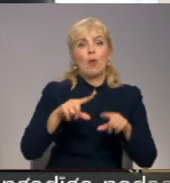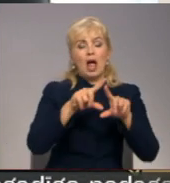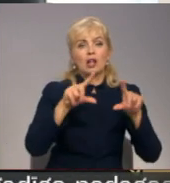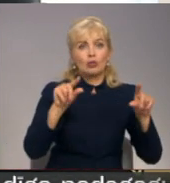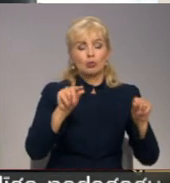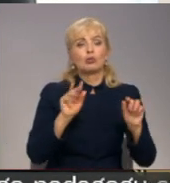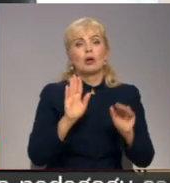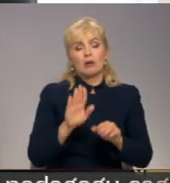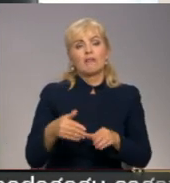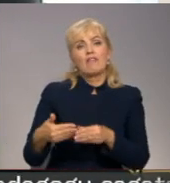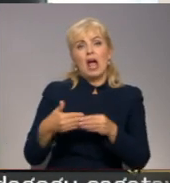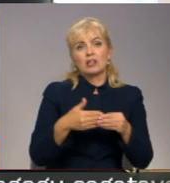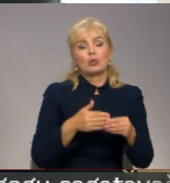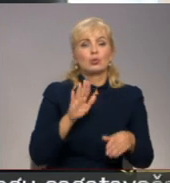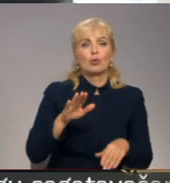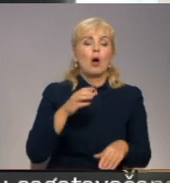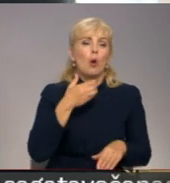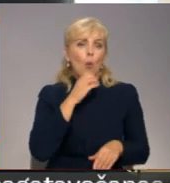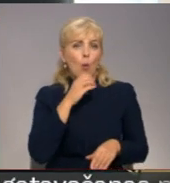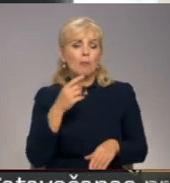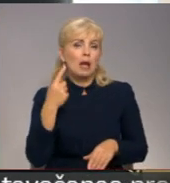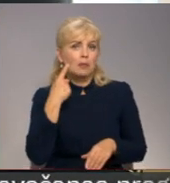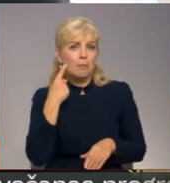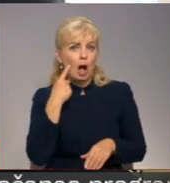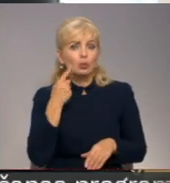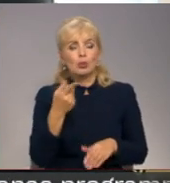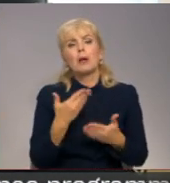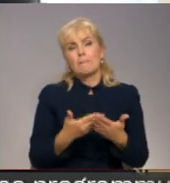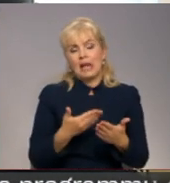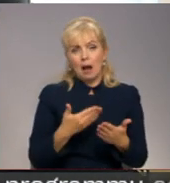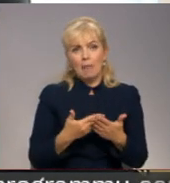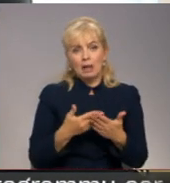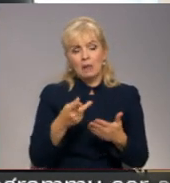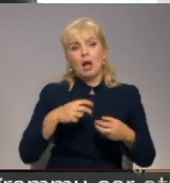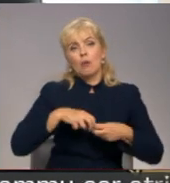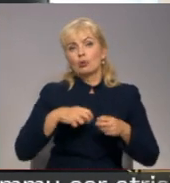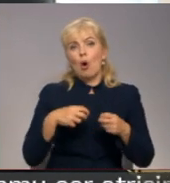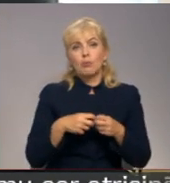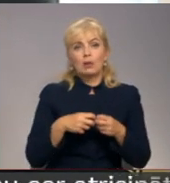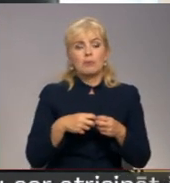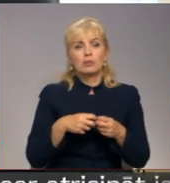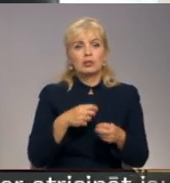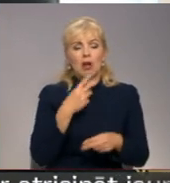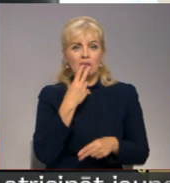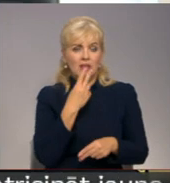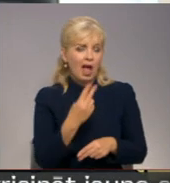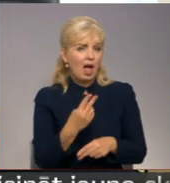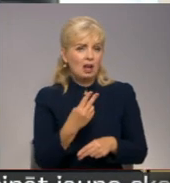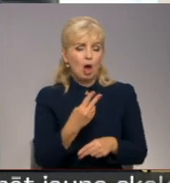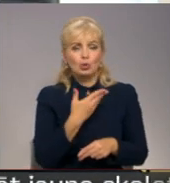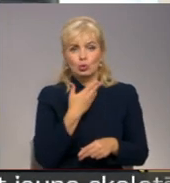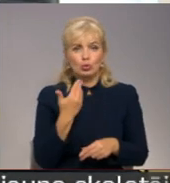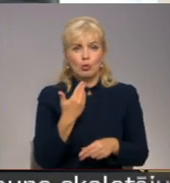menedžēta vešanai uz Gulbenu vai uz Madonu. Ja? Līdz ar to šajā gadījumā problēmas es nesaskatu ar kaut